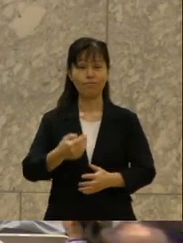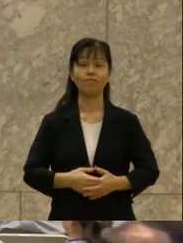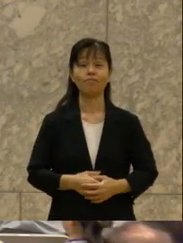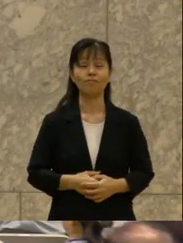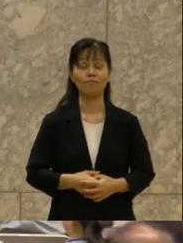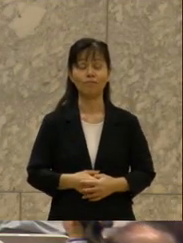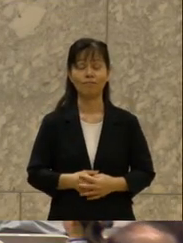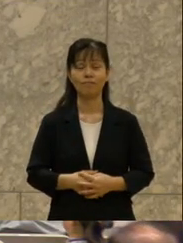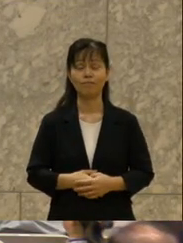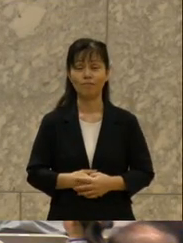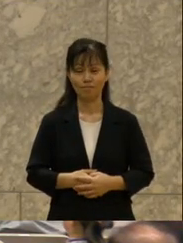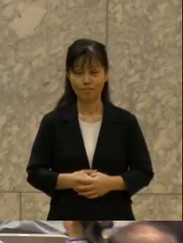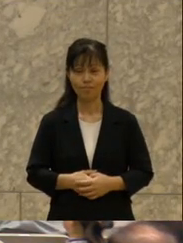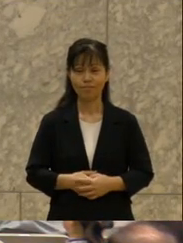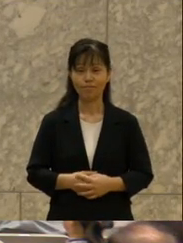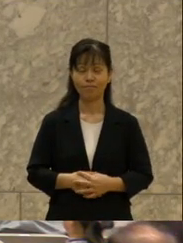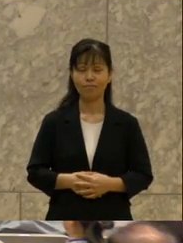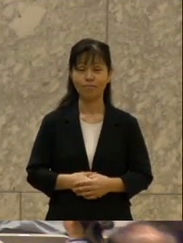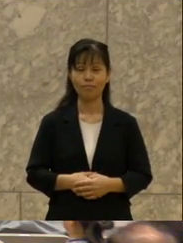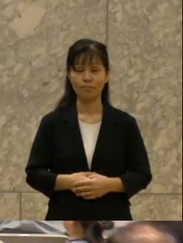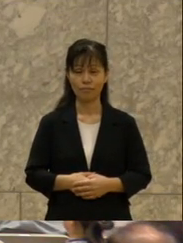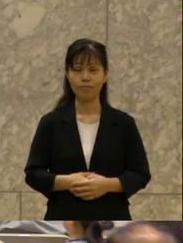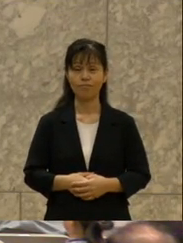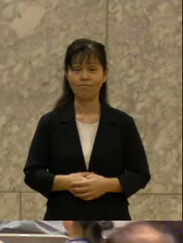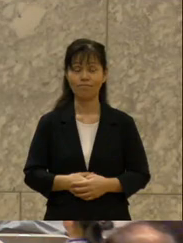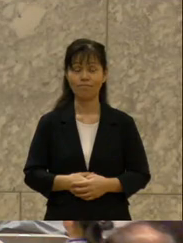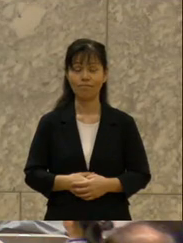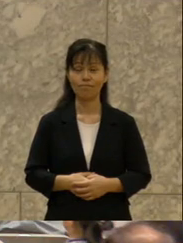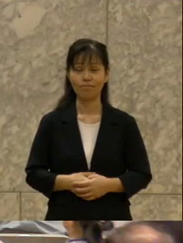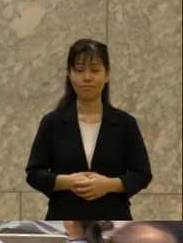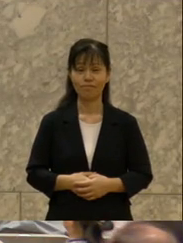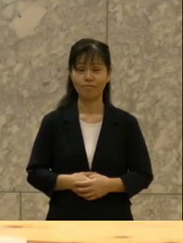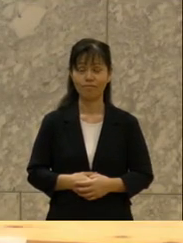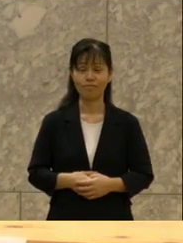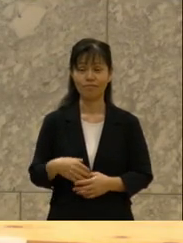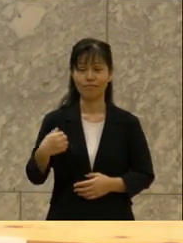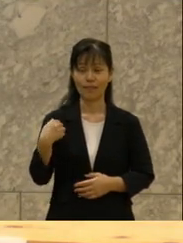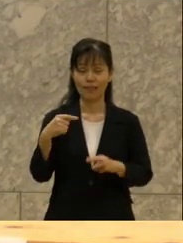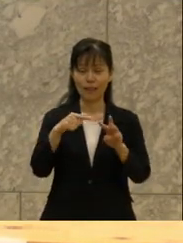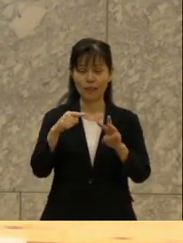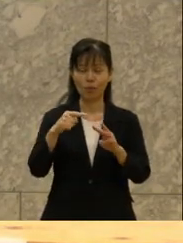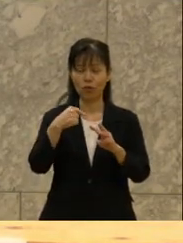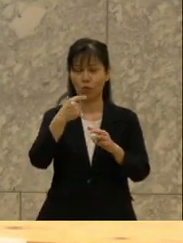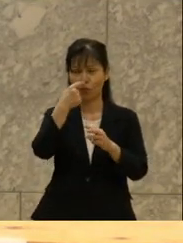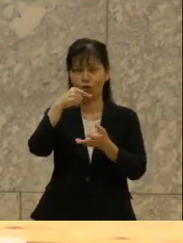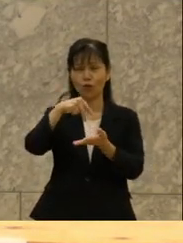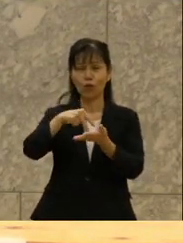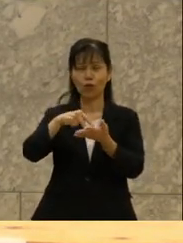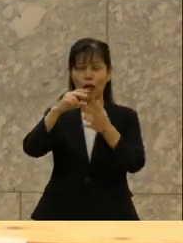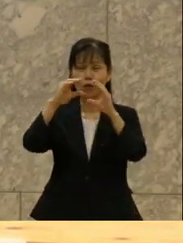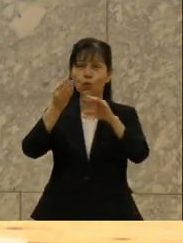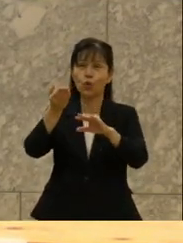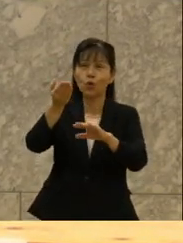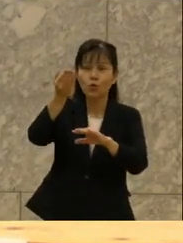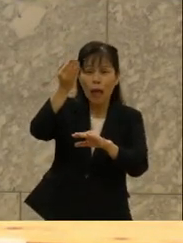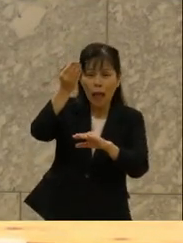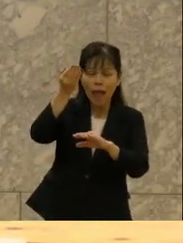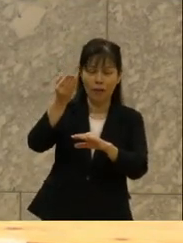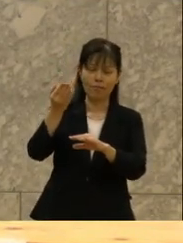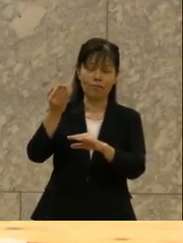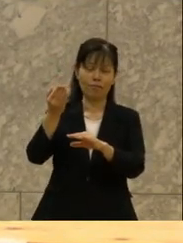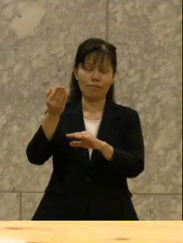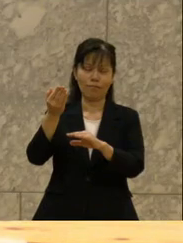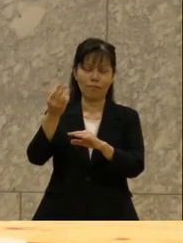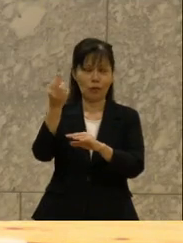でしょうはい3人の雲の上の方ですけれどもお話